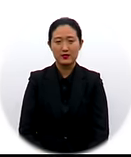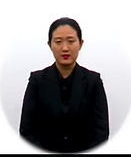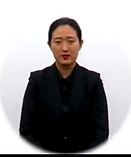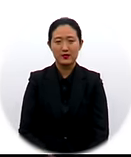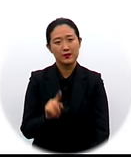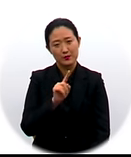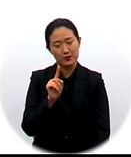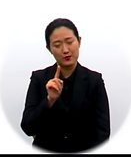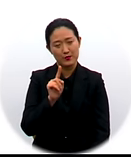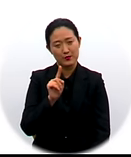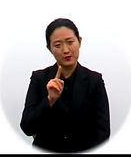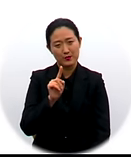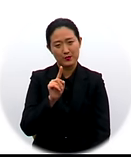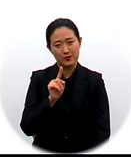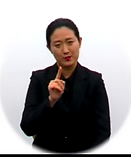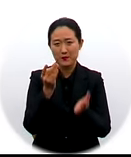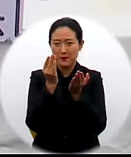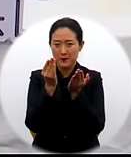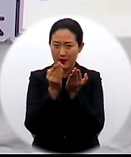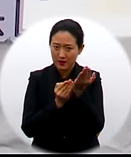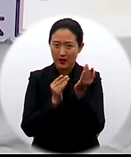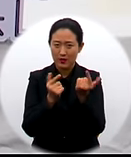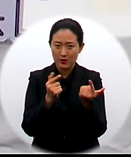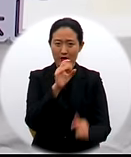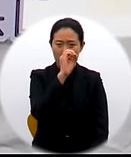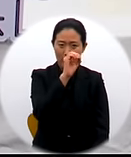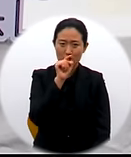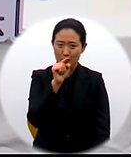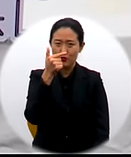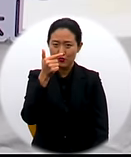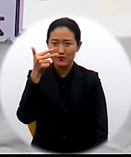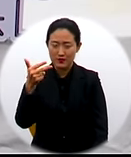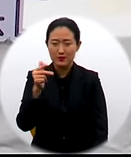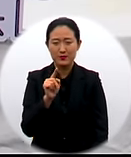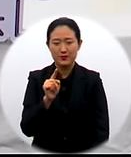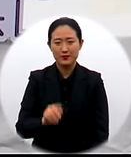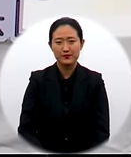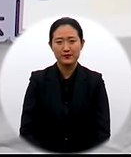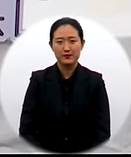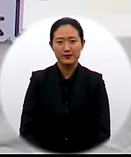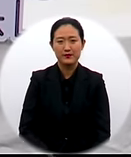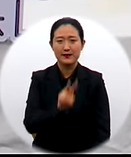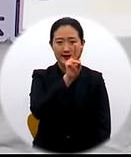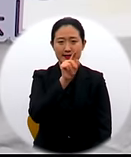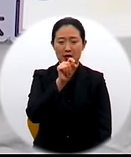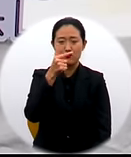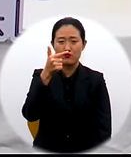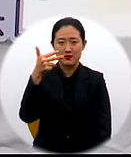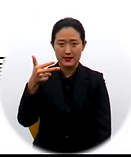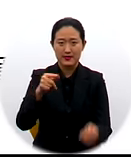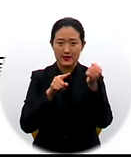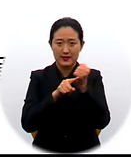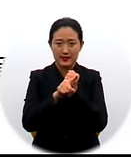똑 떨어지지도 않고 뒤에 소수점도 붙여있는 굉장히 애매한 숫자인데요. 이 2.67이라는 숫자는 뭐냐? 최근